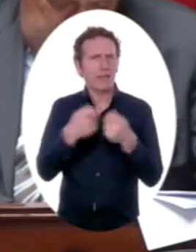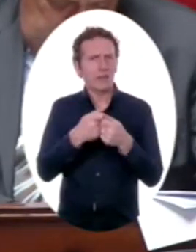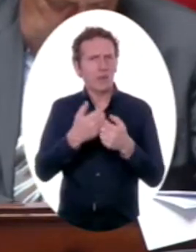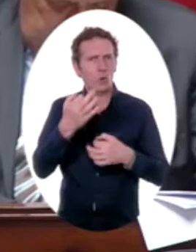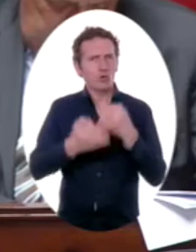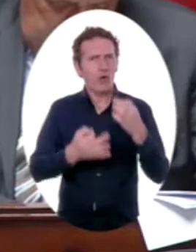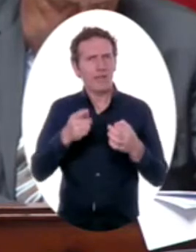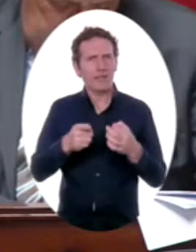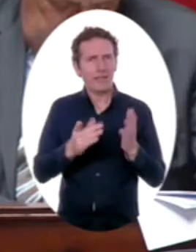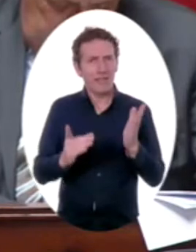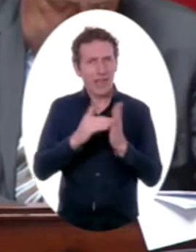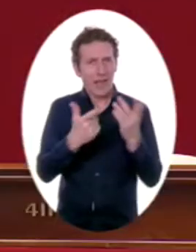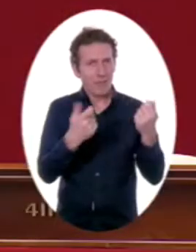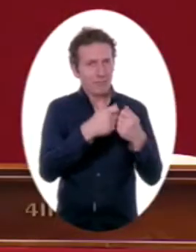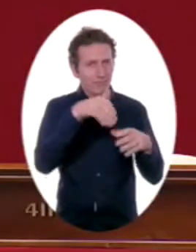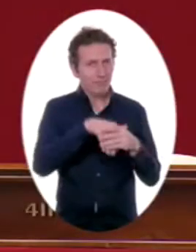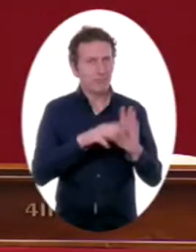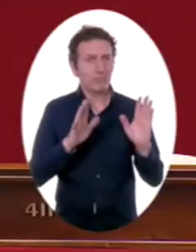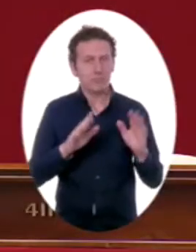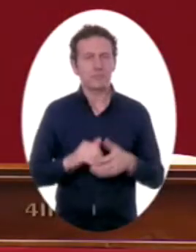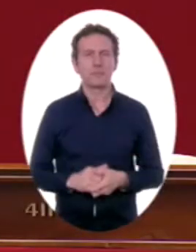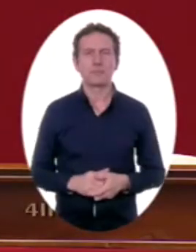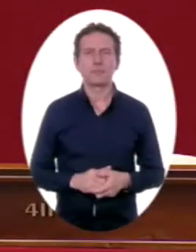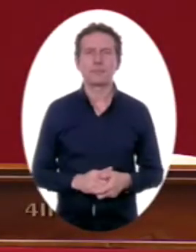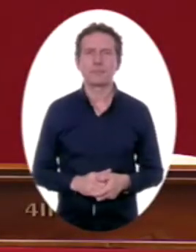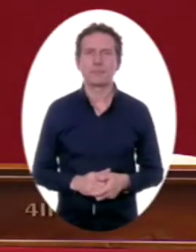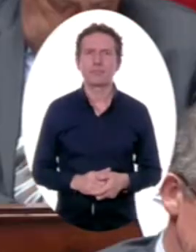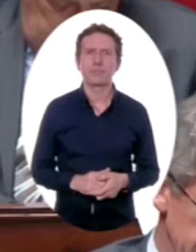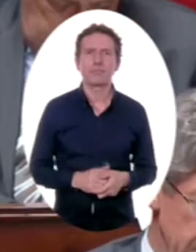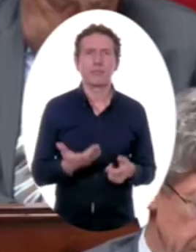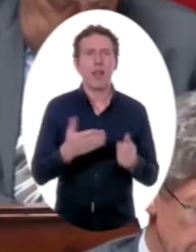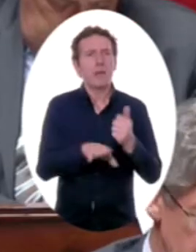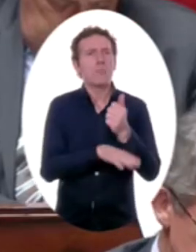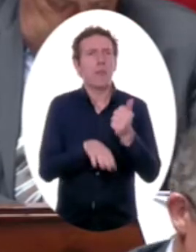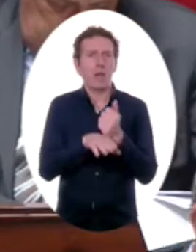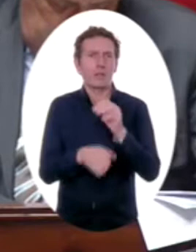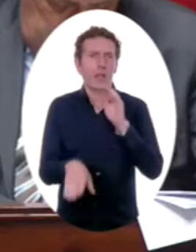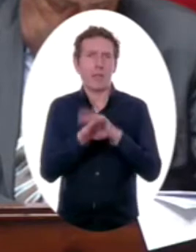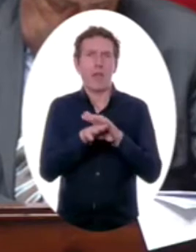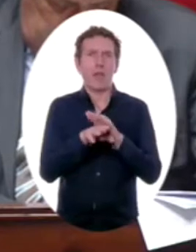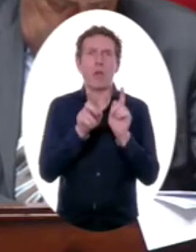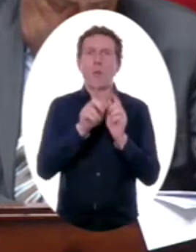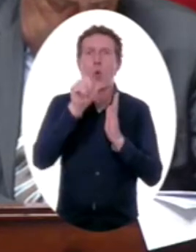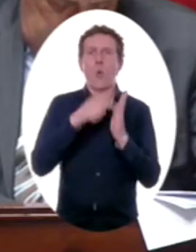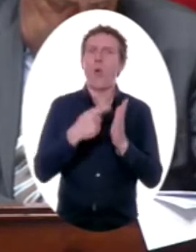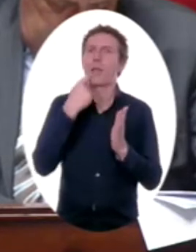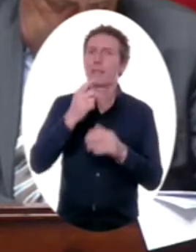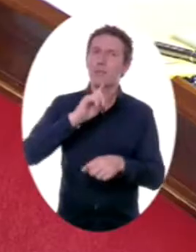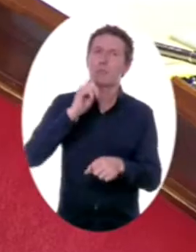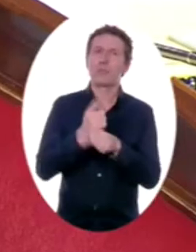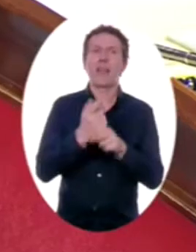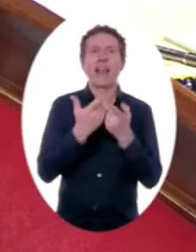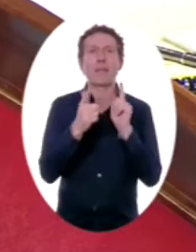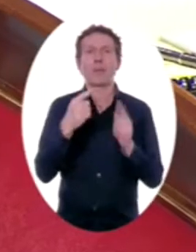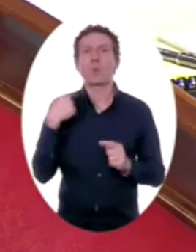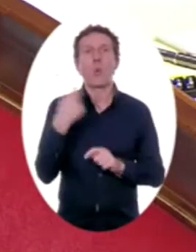juridiquement du décret. Je pense que ce type de principe, qui doit être posé par la loi, la liberté pour les